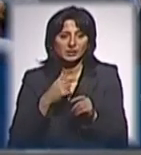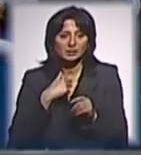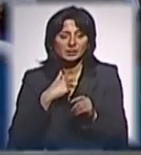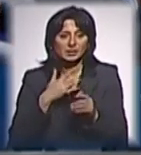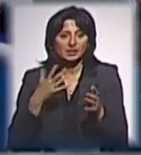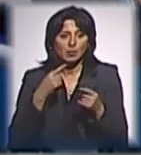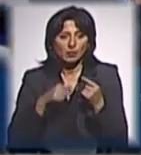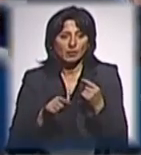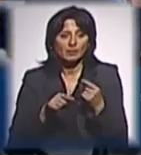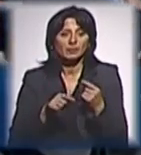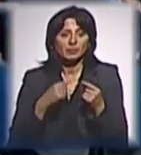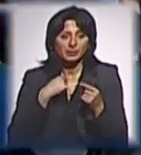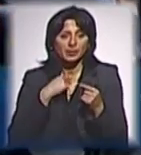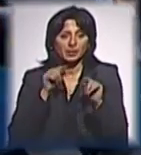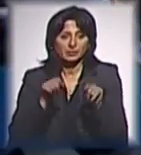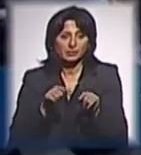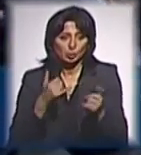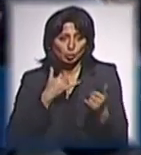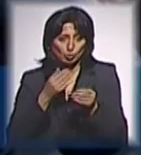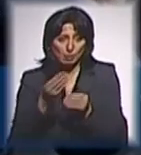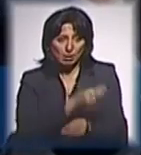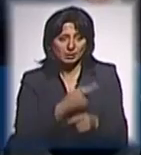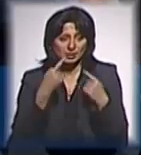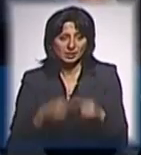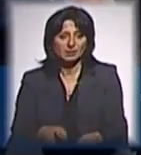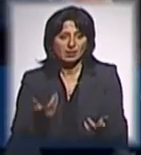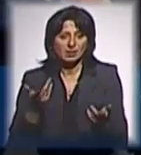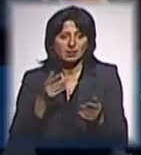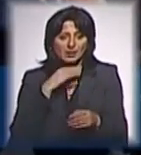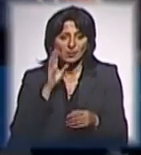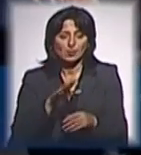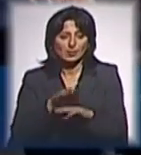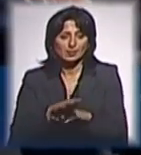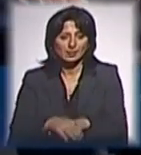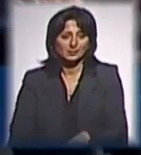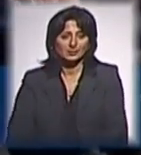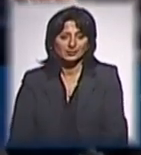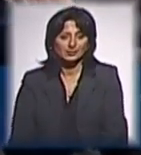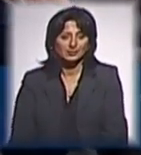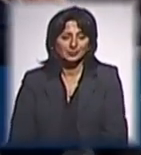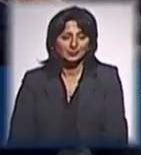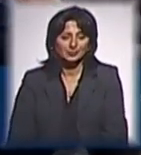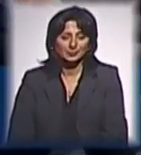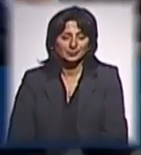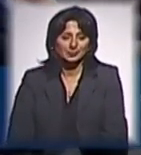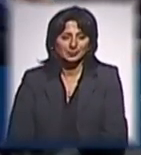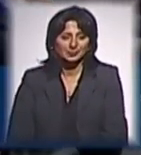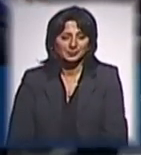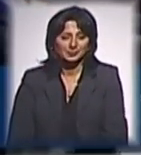განსხვავებული შეიძლება არ იყოს სხვებისგან, მაგრამ მათზე განსაკუთრებით ბევრის თქვა შემიძლია სხვა დროს. კარგი, მადლობა.